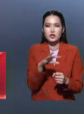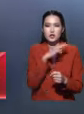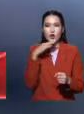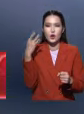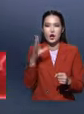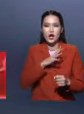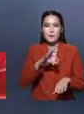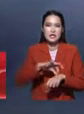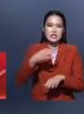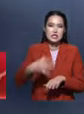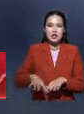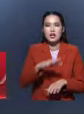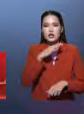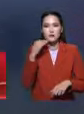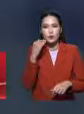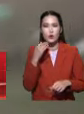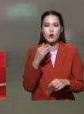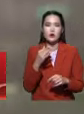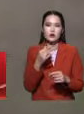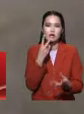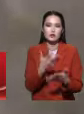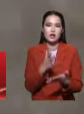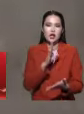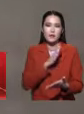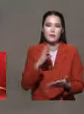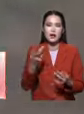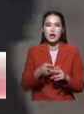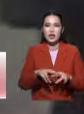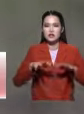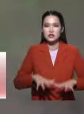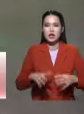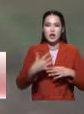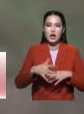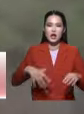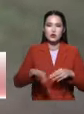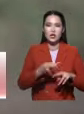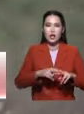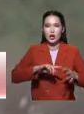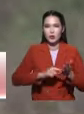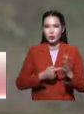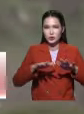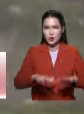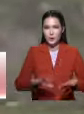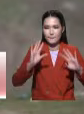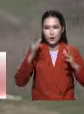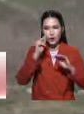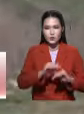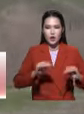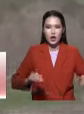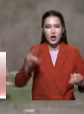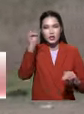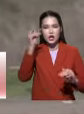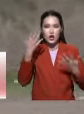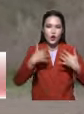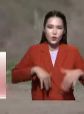аяусыз тепкілегені дүйім жұртты дүрсілкіндірді. Ел аузында жүрген жойқын төбелес дәл осы жерде болған. Оқушылар бұл алаңға сабақтан кейін